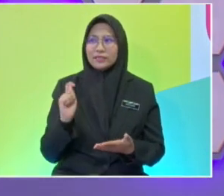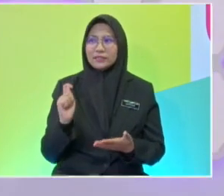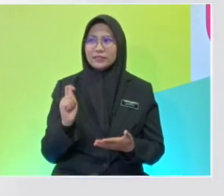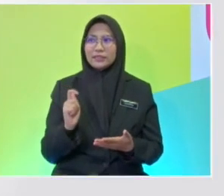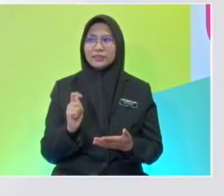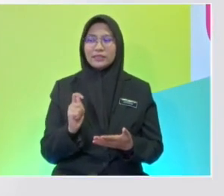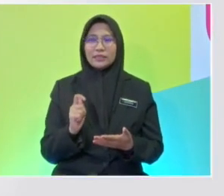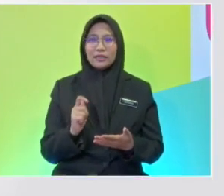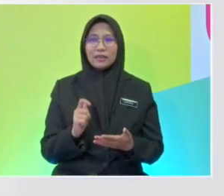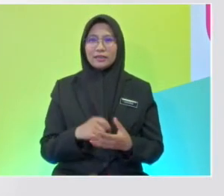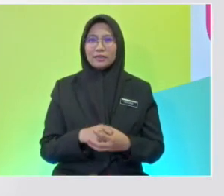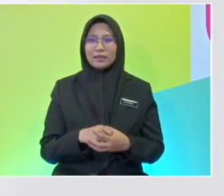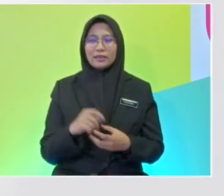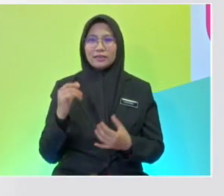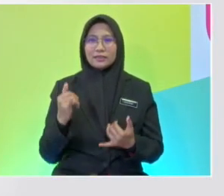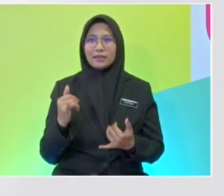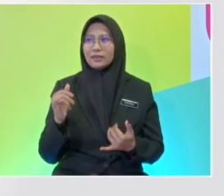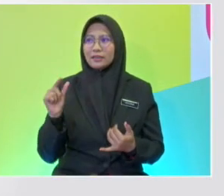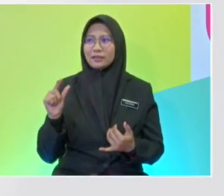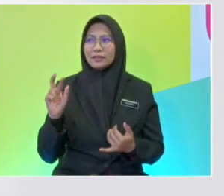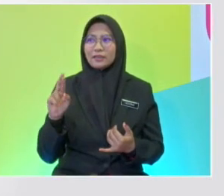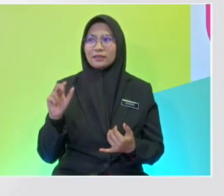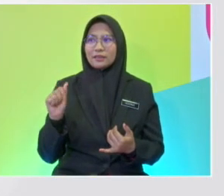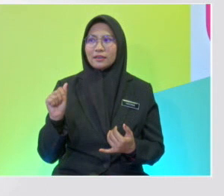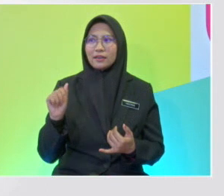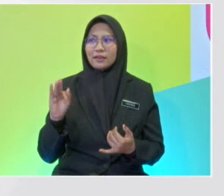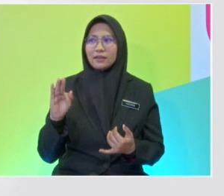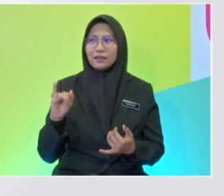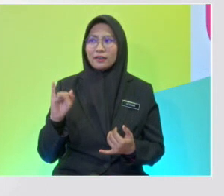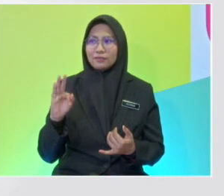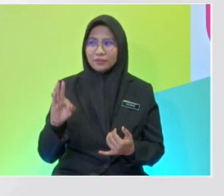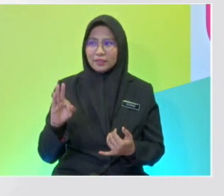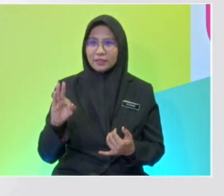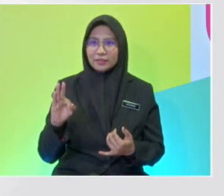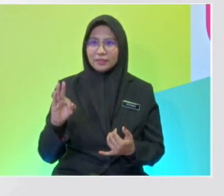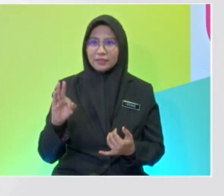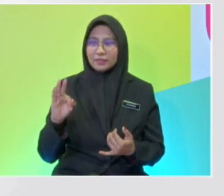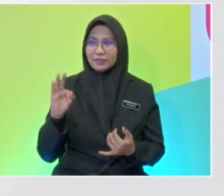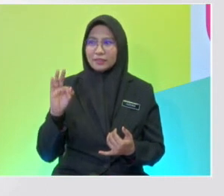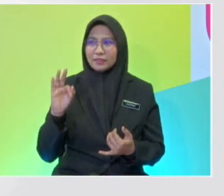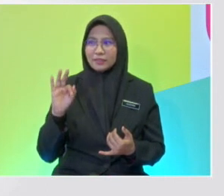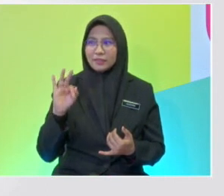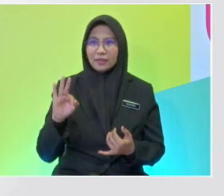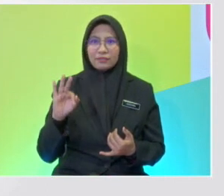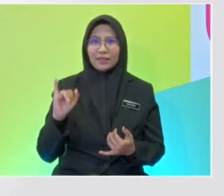Sebagai latar belakang ada kesanha opacity dan ada